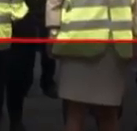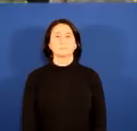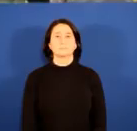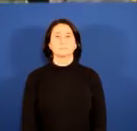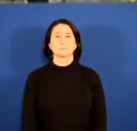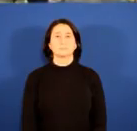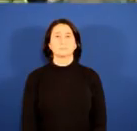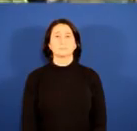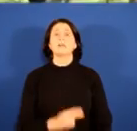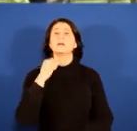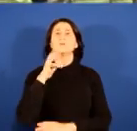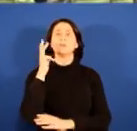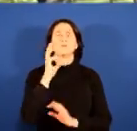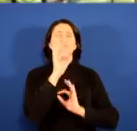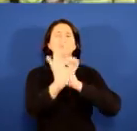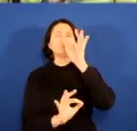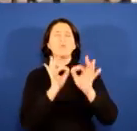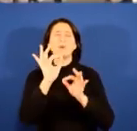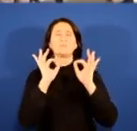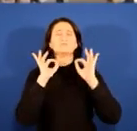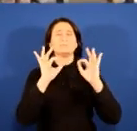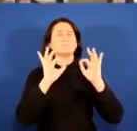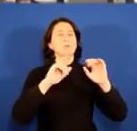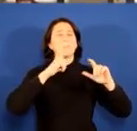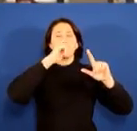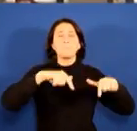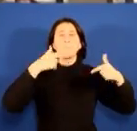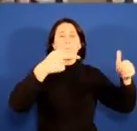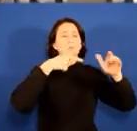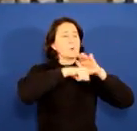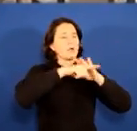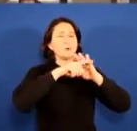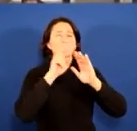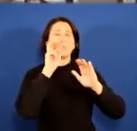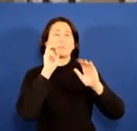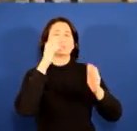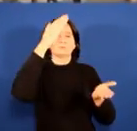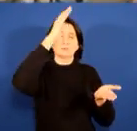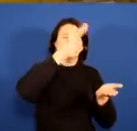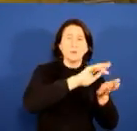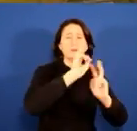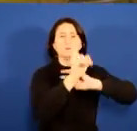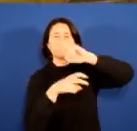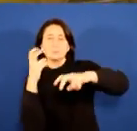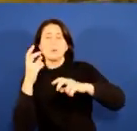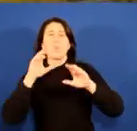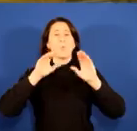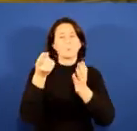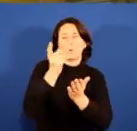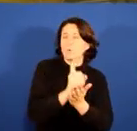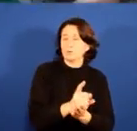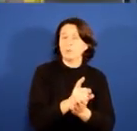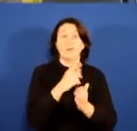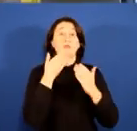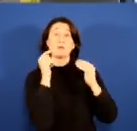arabera. 2012ko urtarriletik urrira, berrerabiltzeko tratamendura bideratu dira 2100 tona ehun, beste